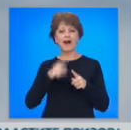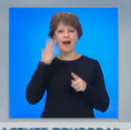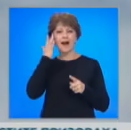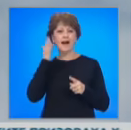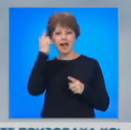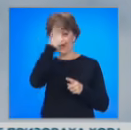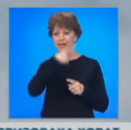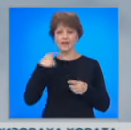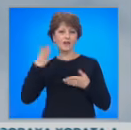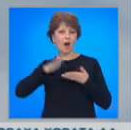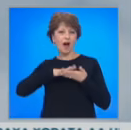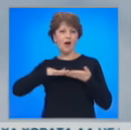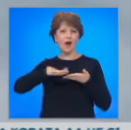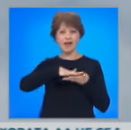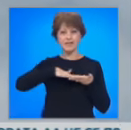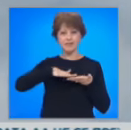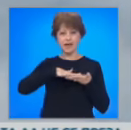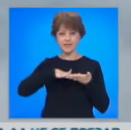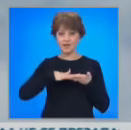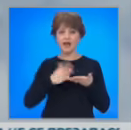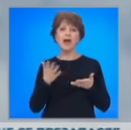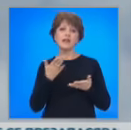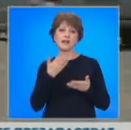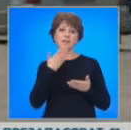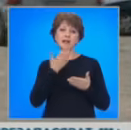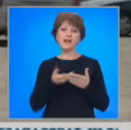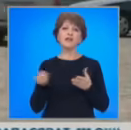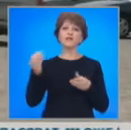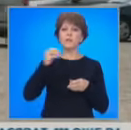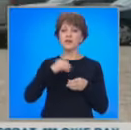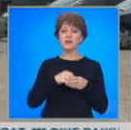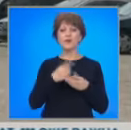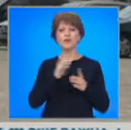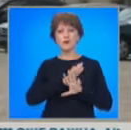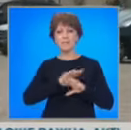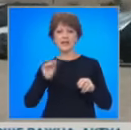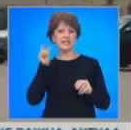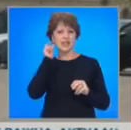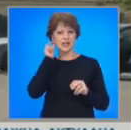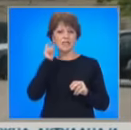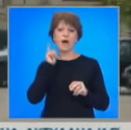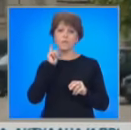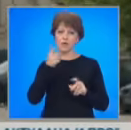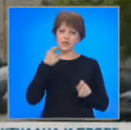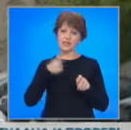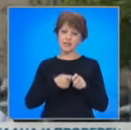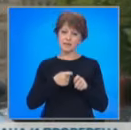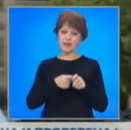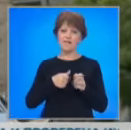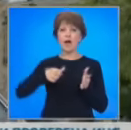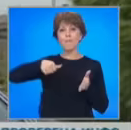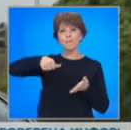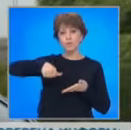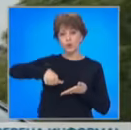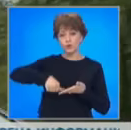регистрационните табели на автомобилите. От компанията предлагат допълнителна функция за анонимност, която може да бъде активирана чрез бутона